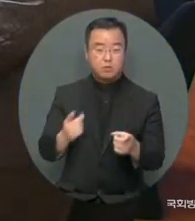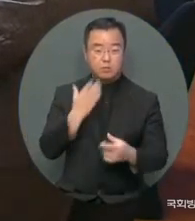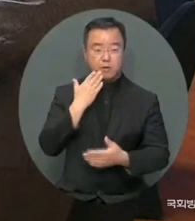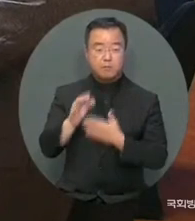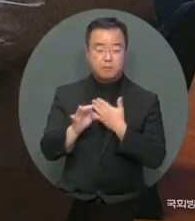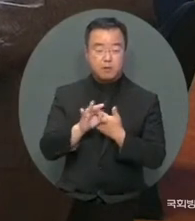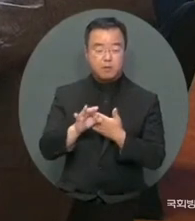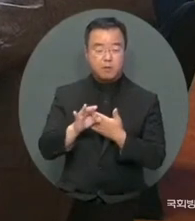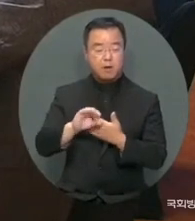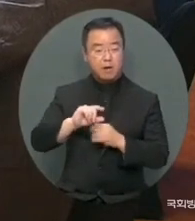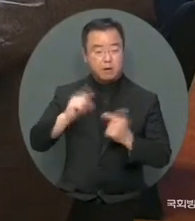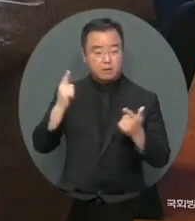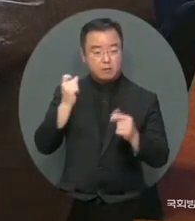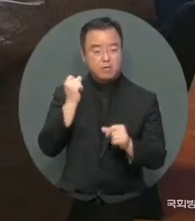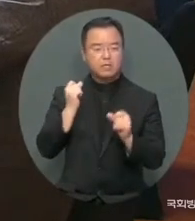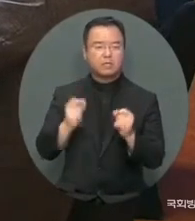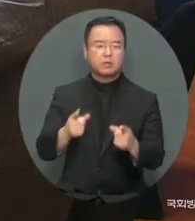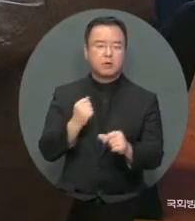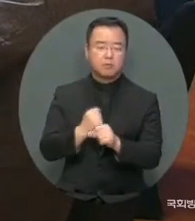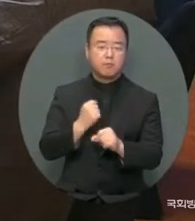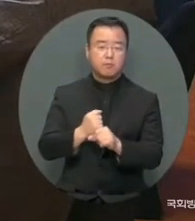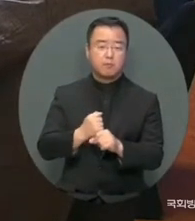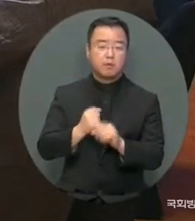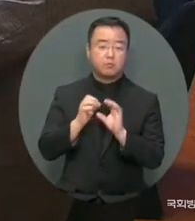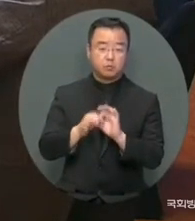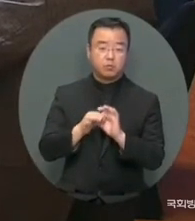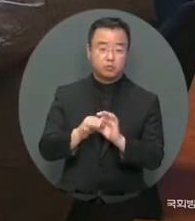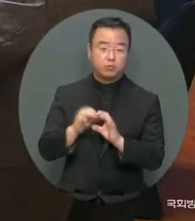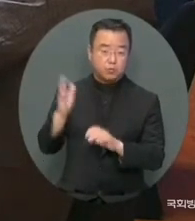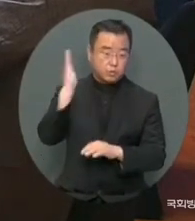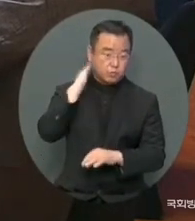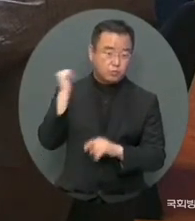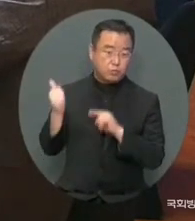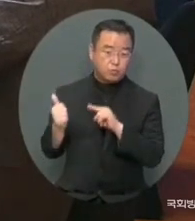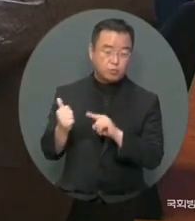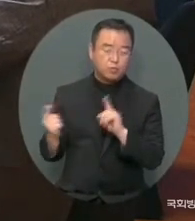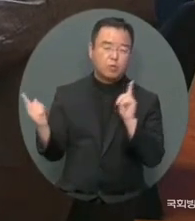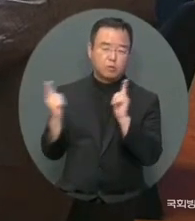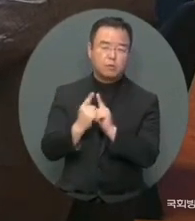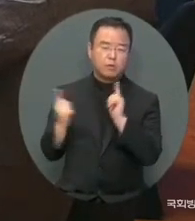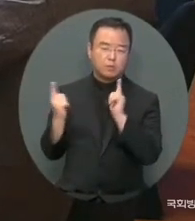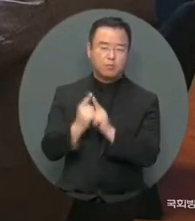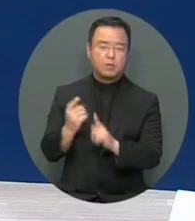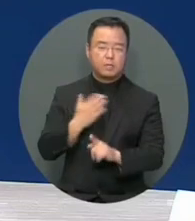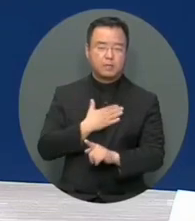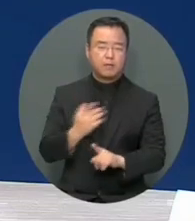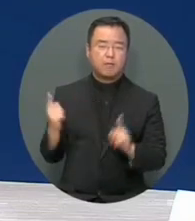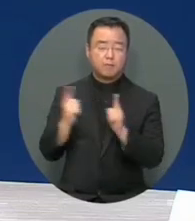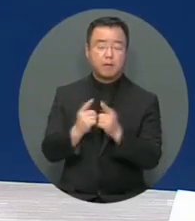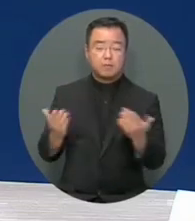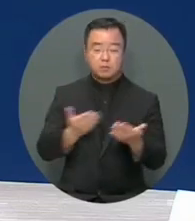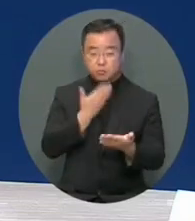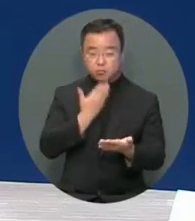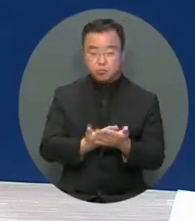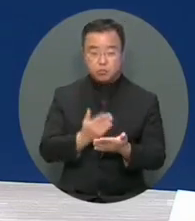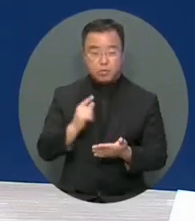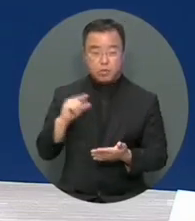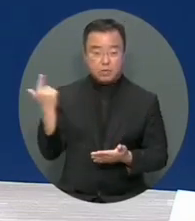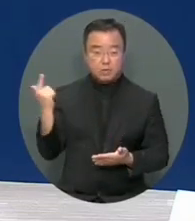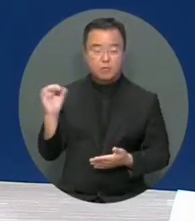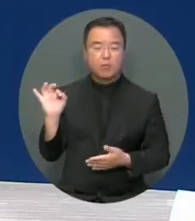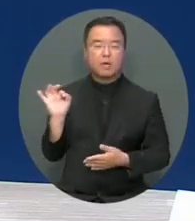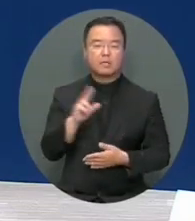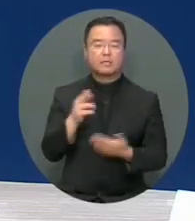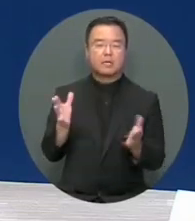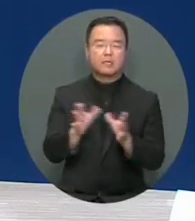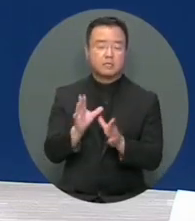기회를 만들어서라도 자주 대통령과 만나고 또 저와 만나는 게 중요한 게 아니라 야당